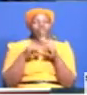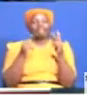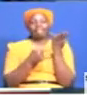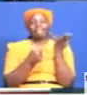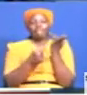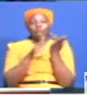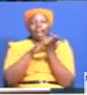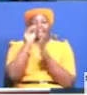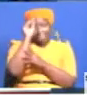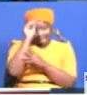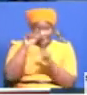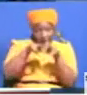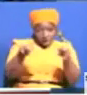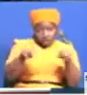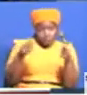in which these